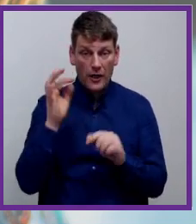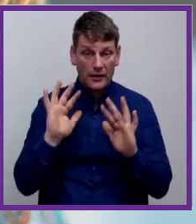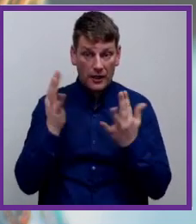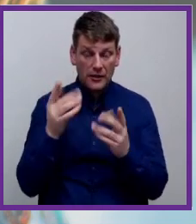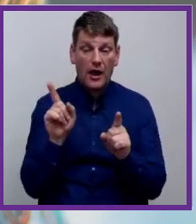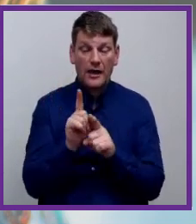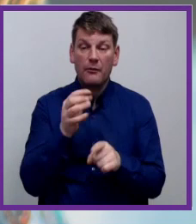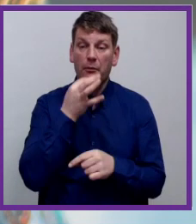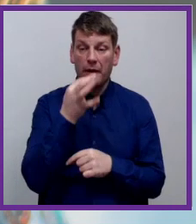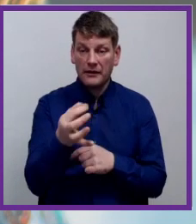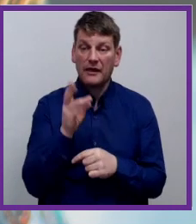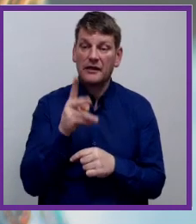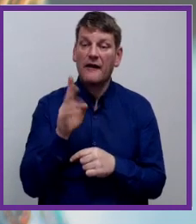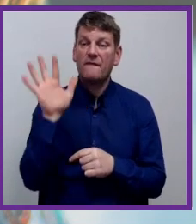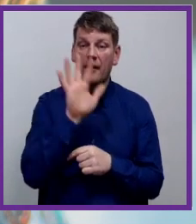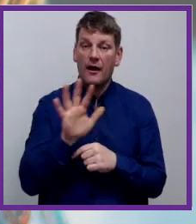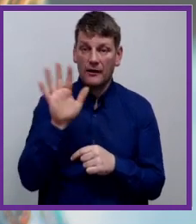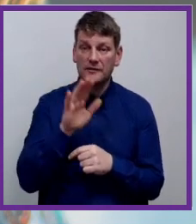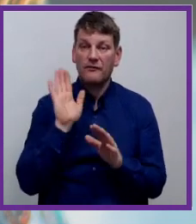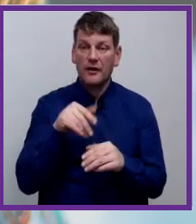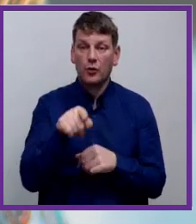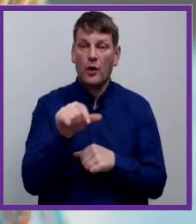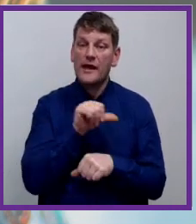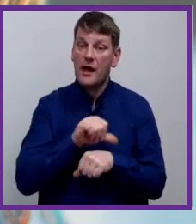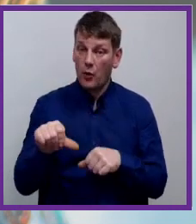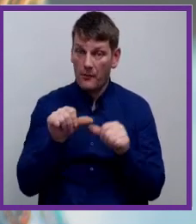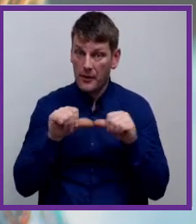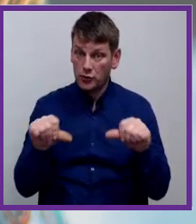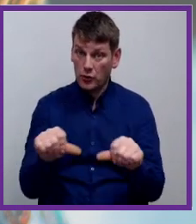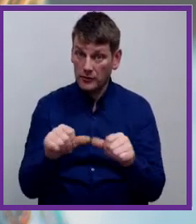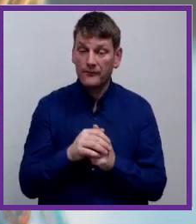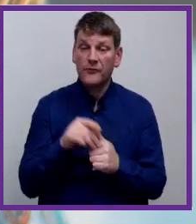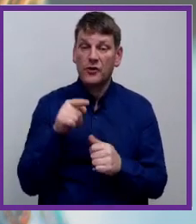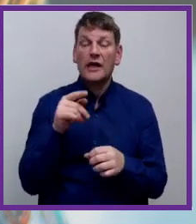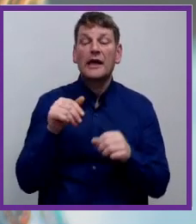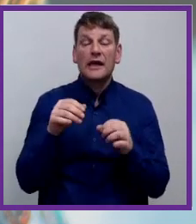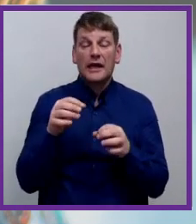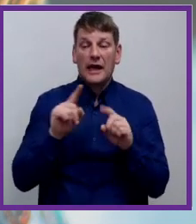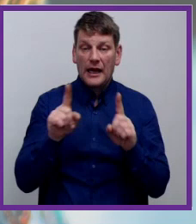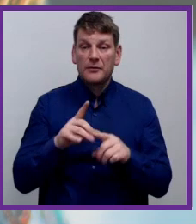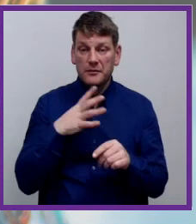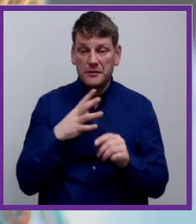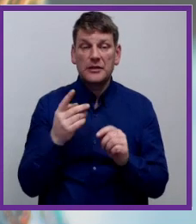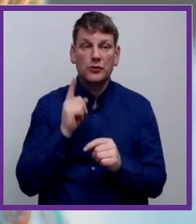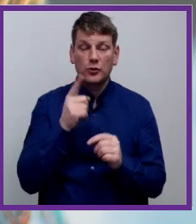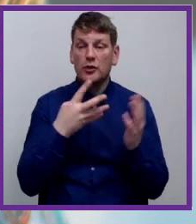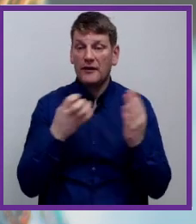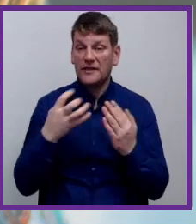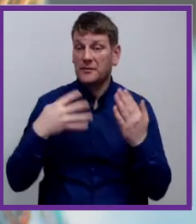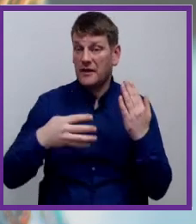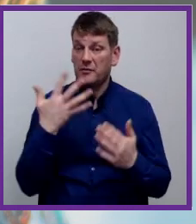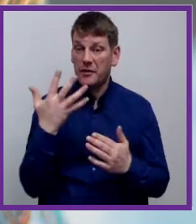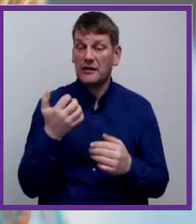arī pateikts, ka valsts var šo ierobežot. Šī lieta tika izspriesta 1995. gadā,